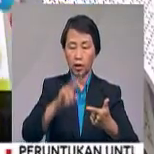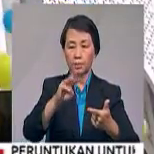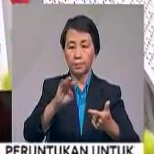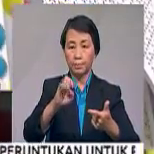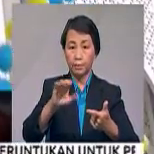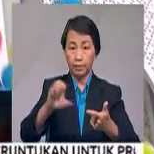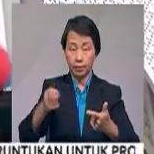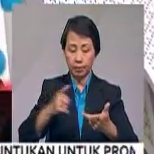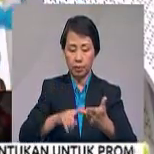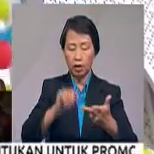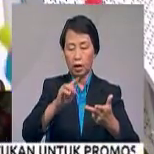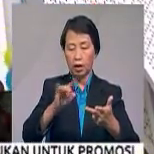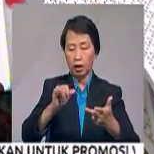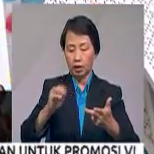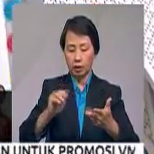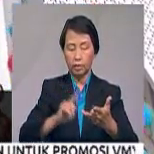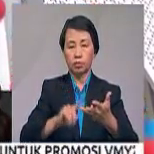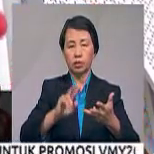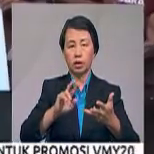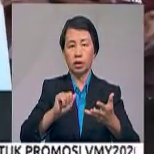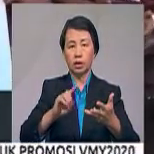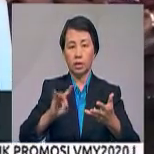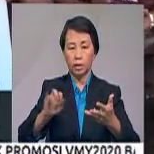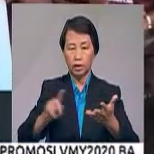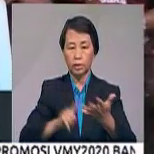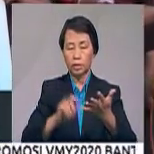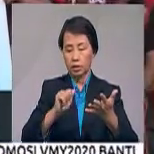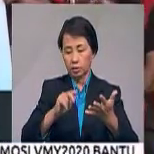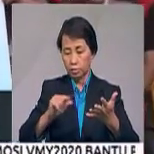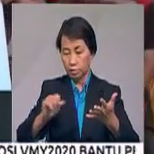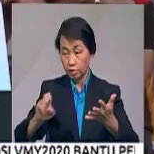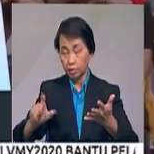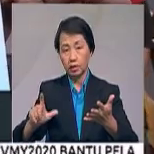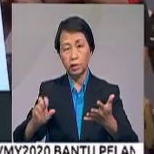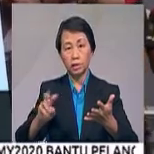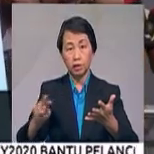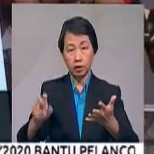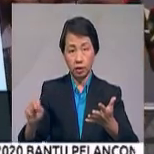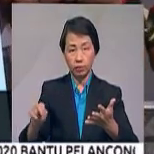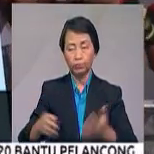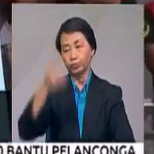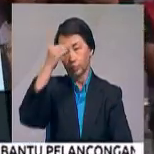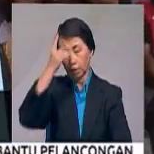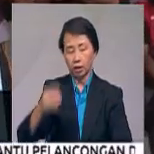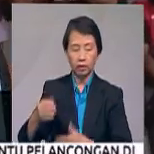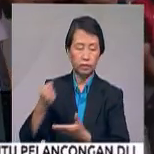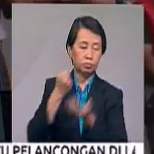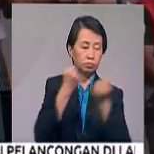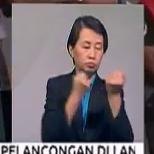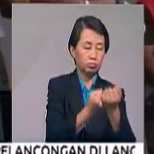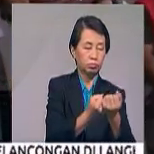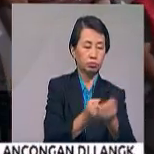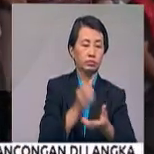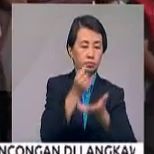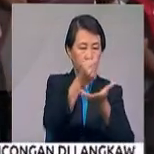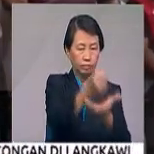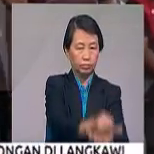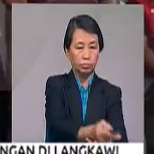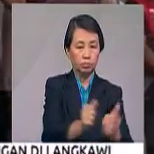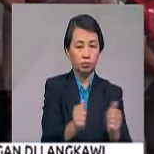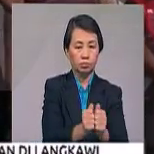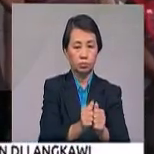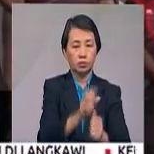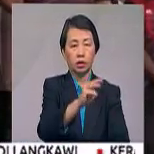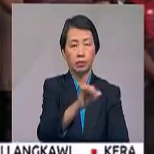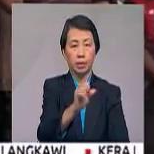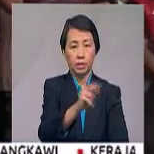Chiah, Adam Khalid, Adi Rahimi dan Angeline Lee. Datuk Lee Chong Wei turut menyerahkan tajaan Yayasan Lee Chong Wei kepada Majlis Sukan Negara